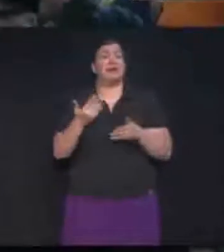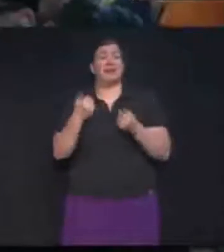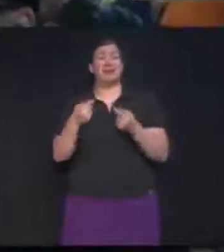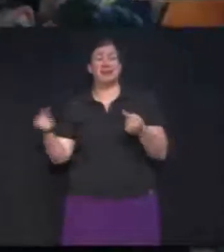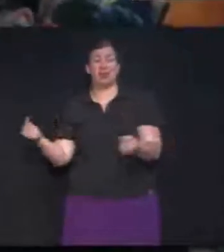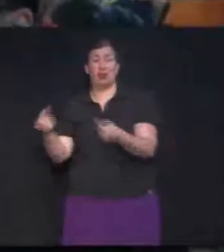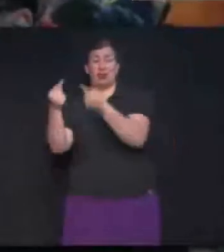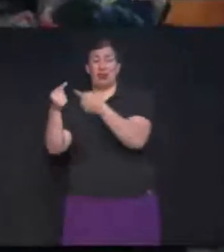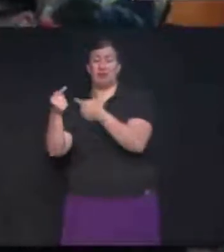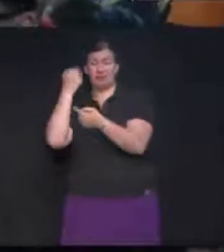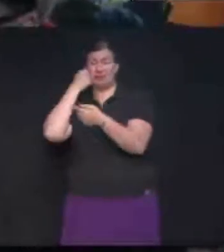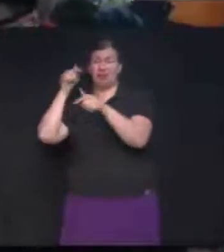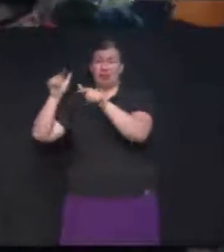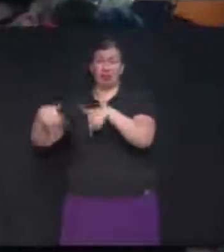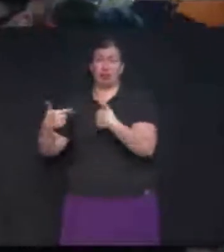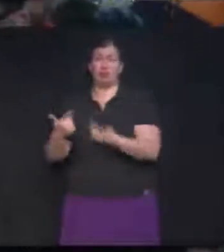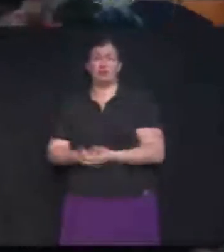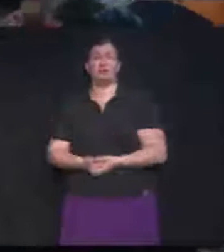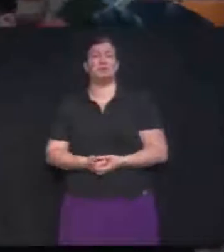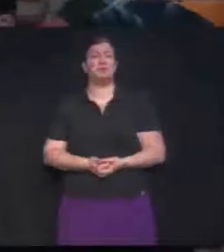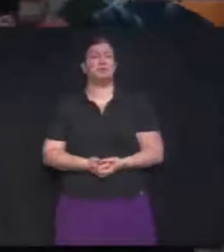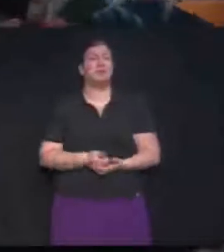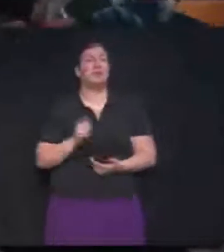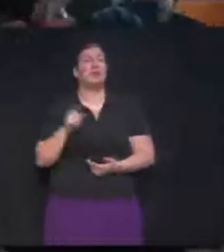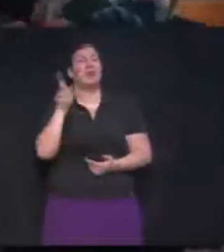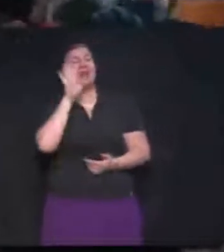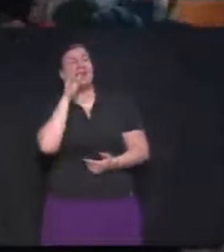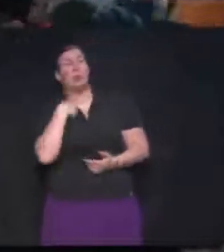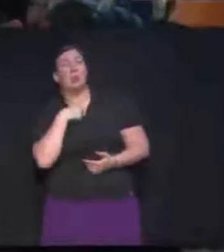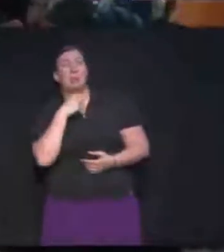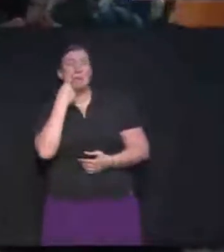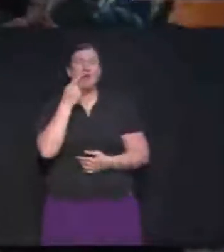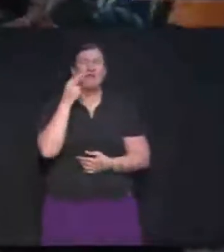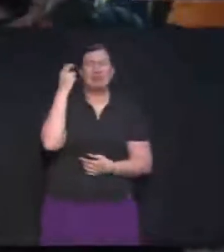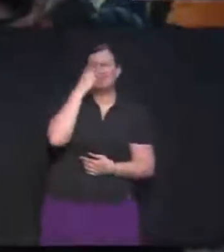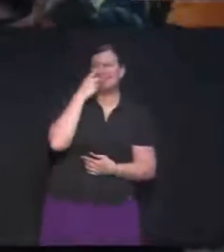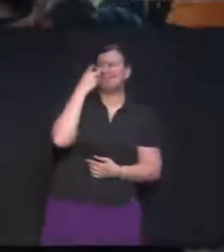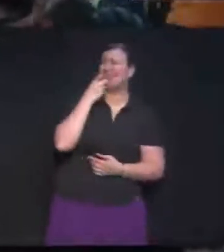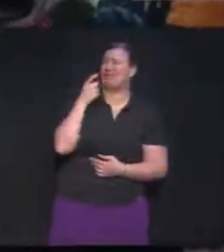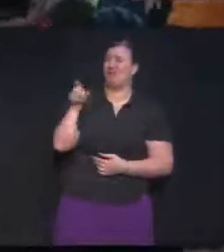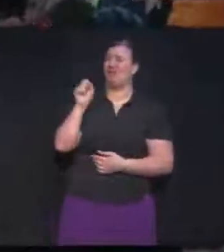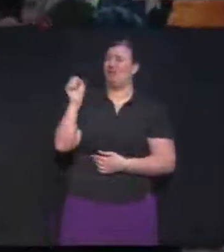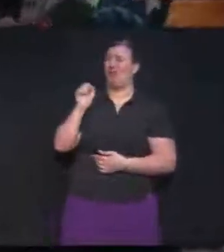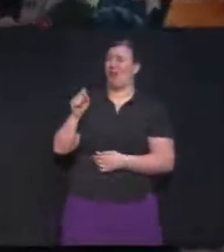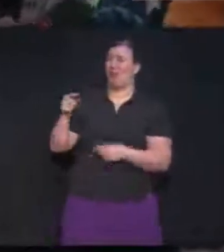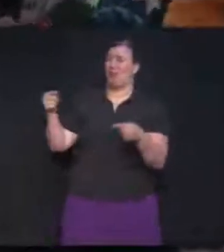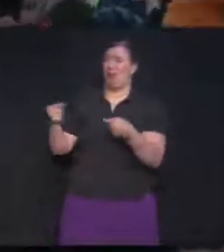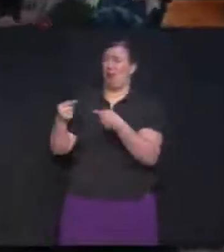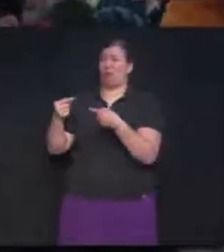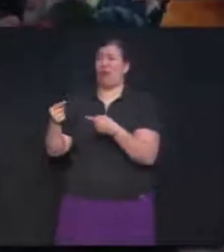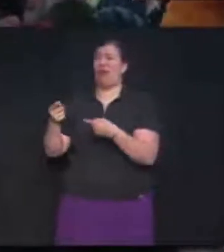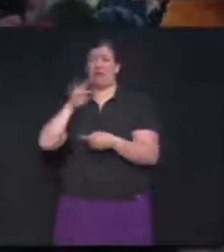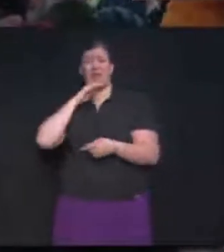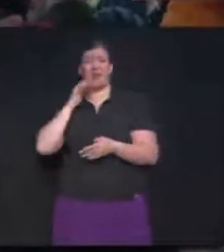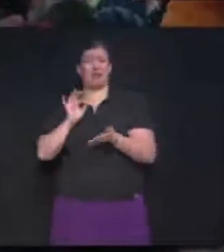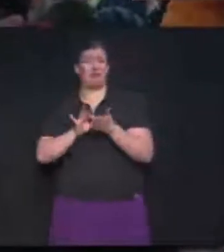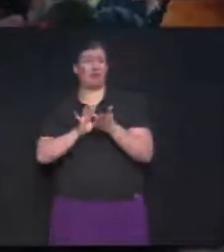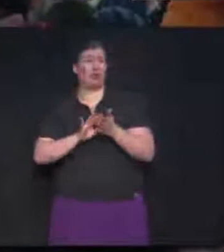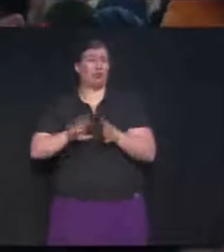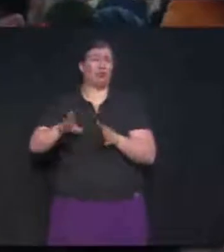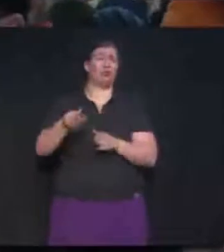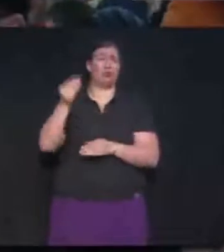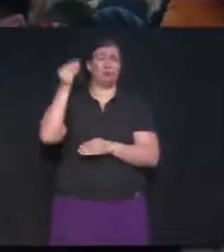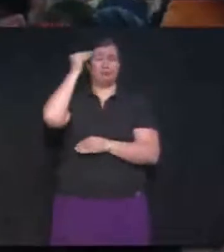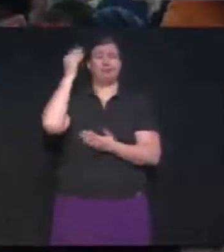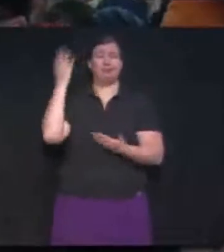einige von euch werden sich wundern warum ich hier in der contra Schlange steht das hat ein ganz einfachen Grund viele der Vorredner hier in dieser Schlange haben das auch schon angesprochen wir können uns